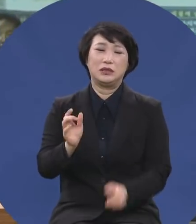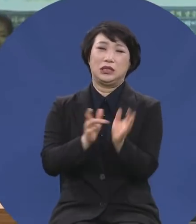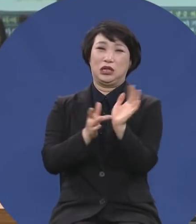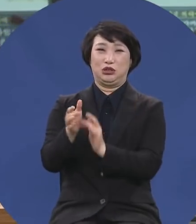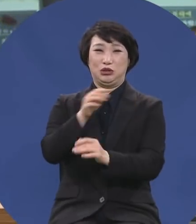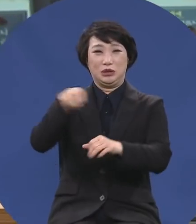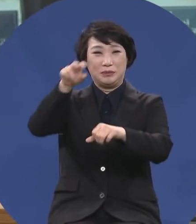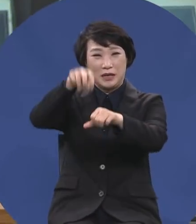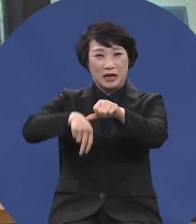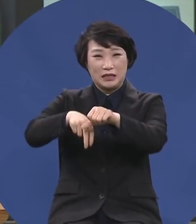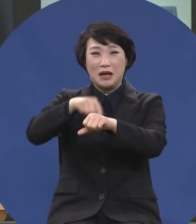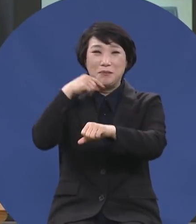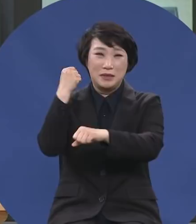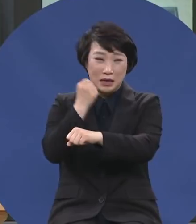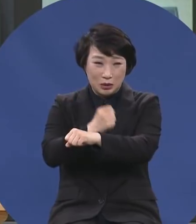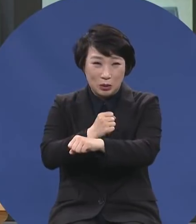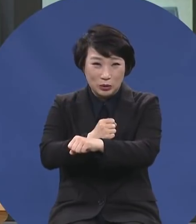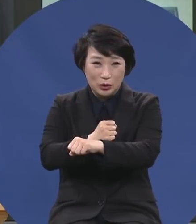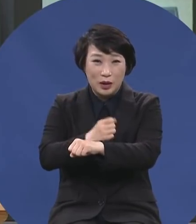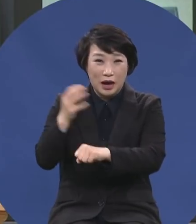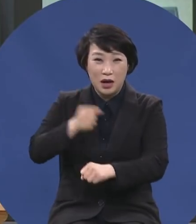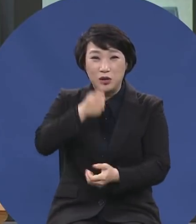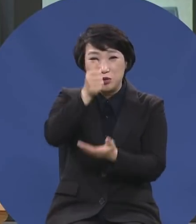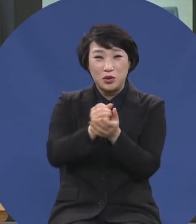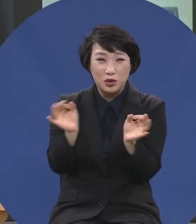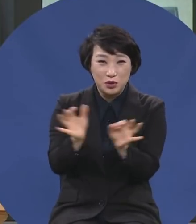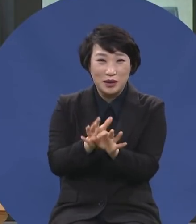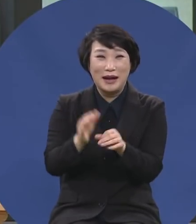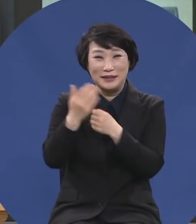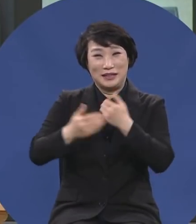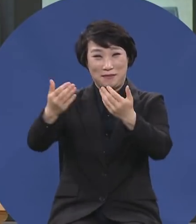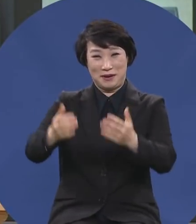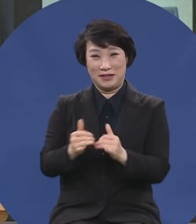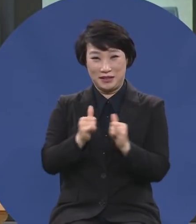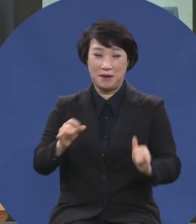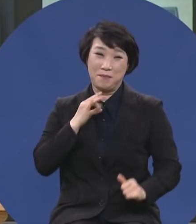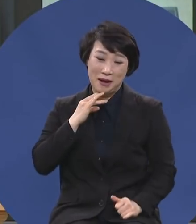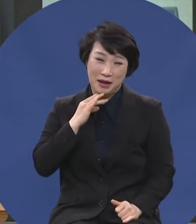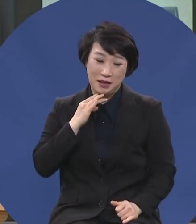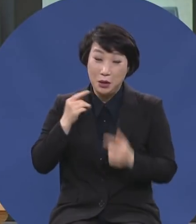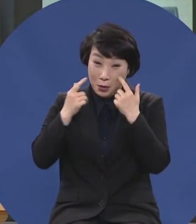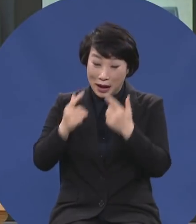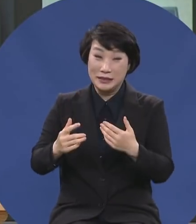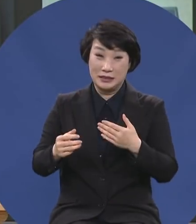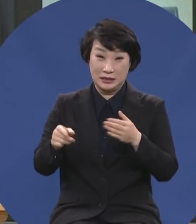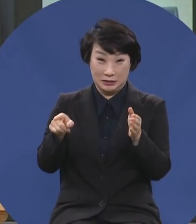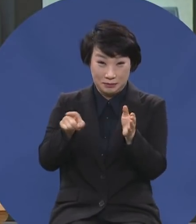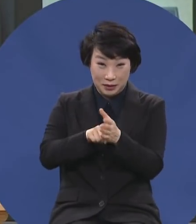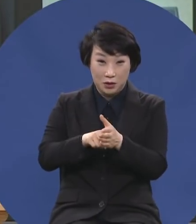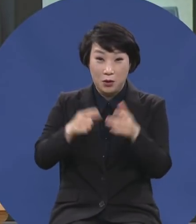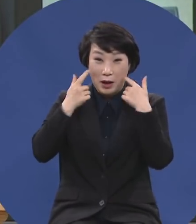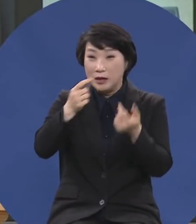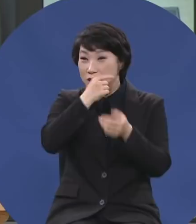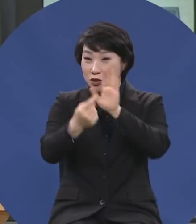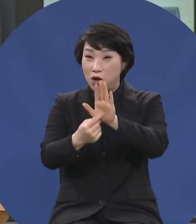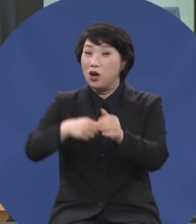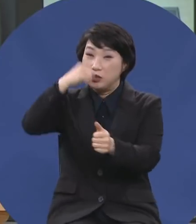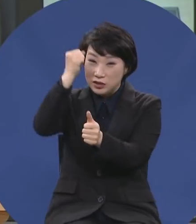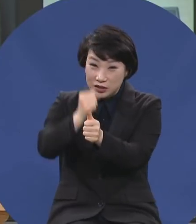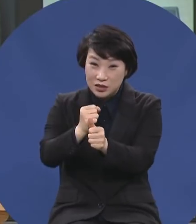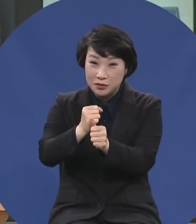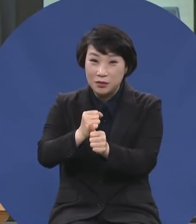예수 십자가의 피의 공로로 속죄의 은총을 확신하고 확증하고